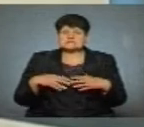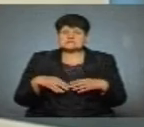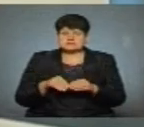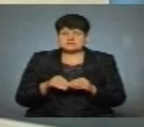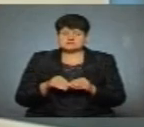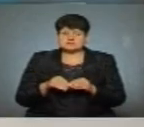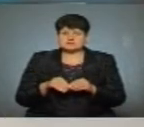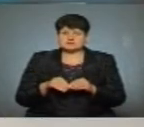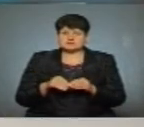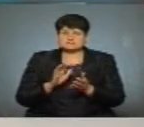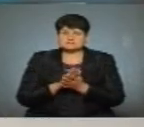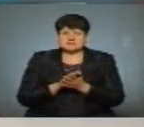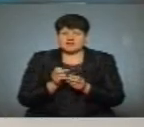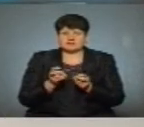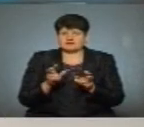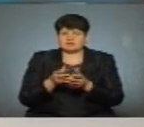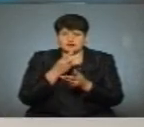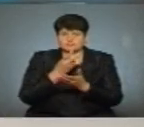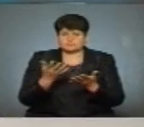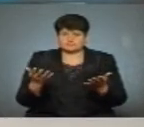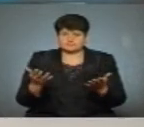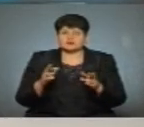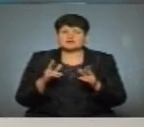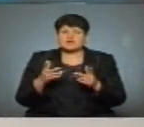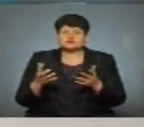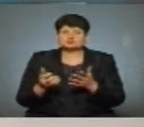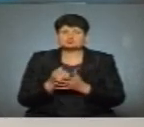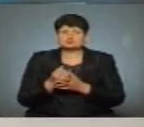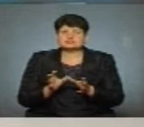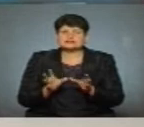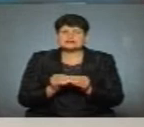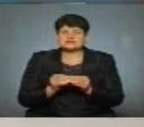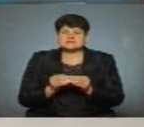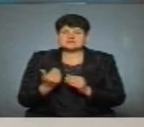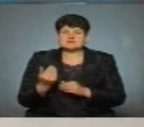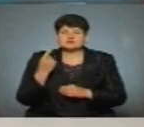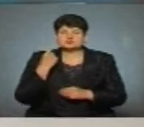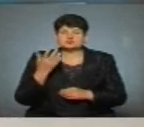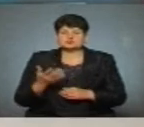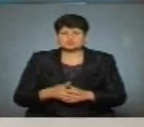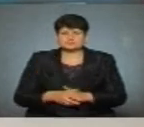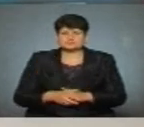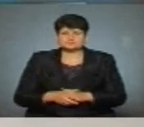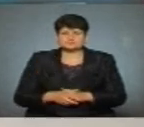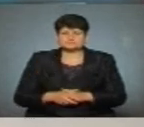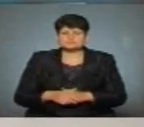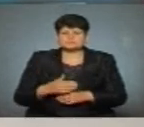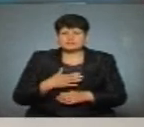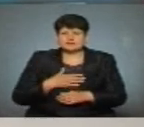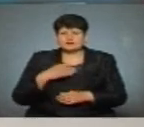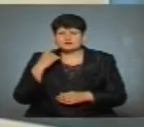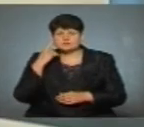сім'ї, знаєте, сміття з хати не виносять. Це. Як же здобути цю єдність, на вашу думку? Я думаю,